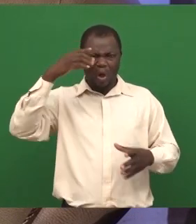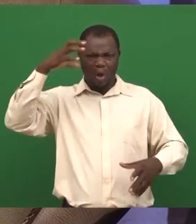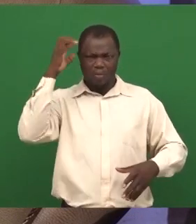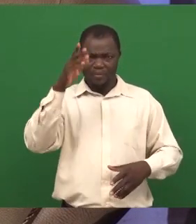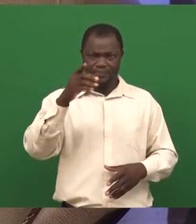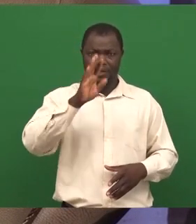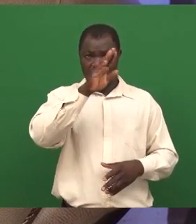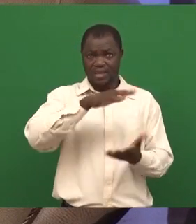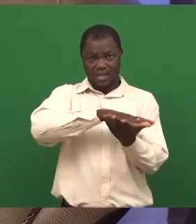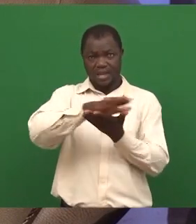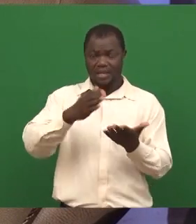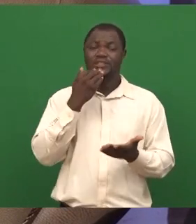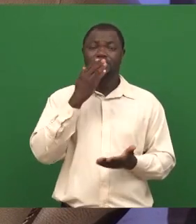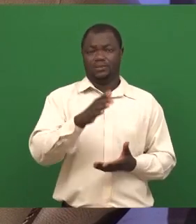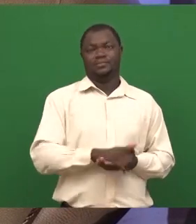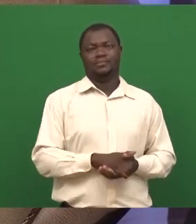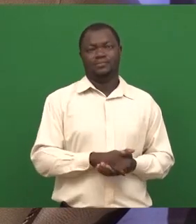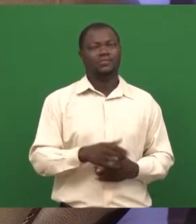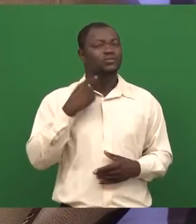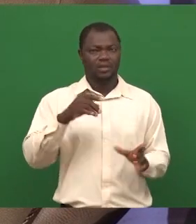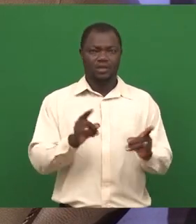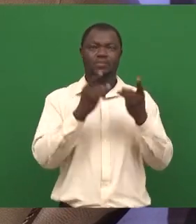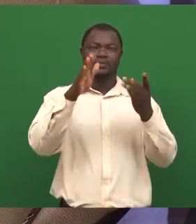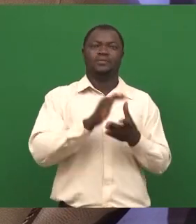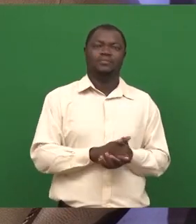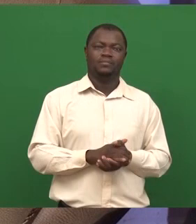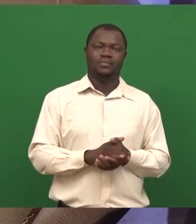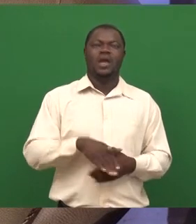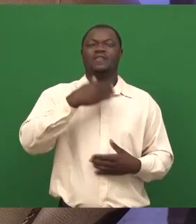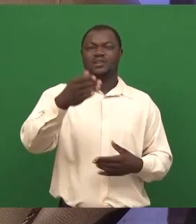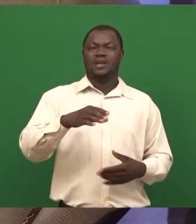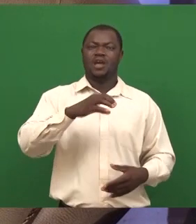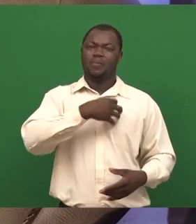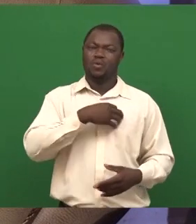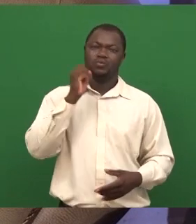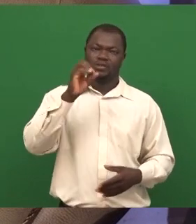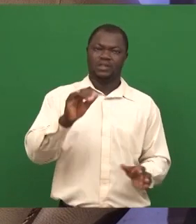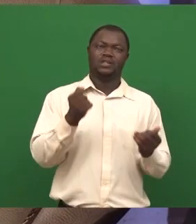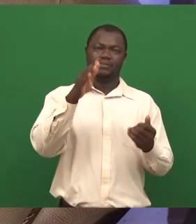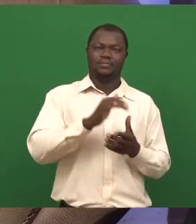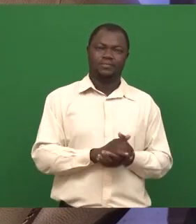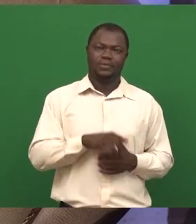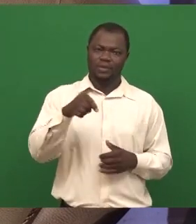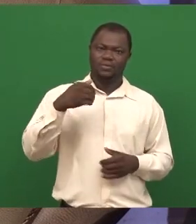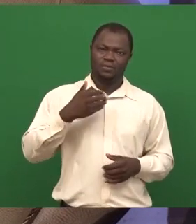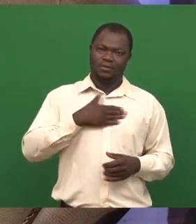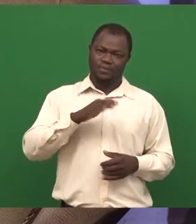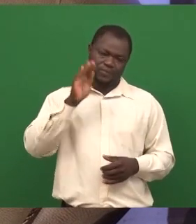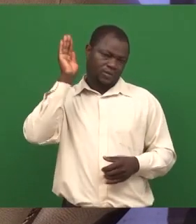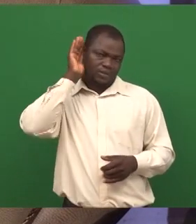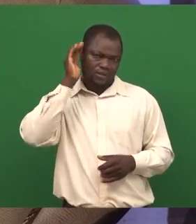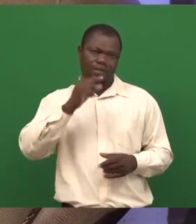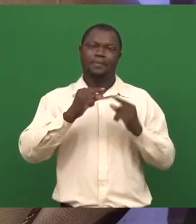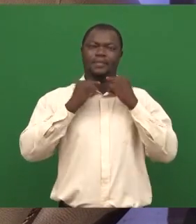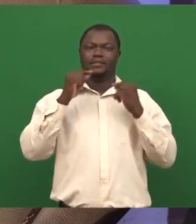kune kwakusina kuoma. Zvinoitika izvozvo zvokukanganisai zvakare. Asi ngatinzwei zvataurwa napastor kuti